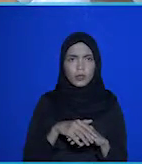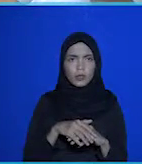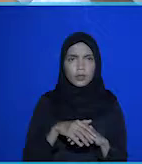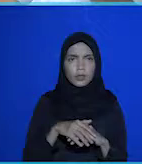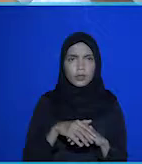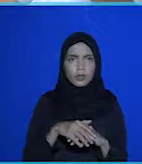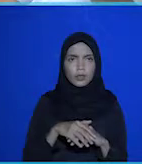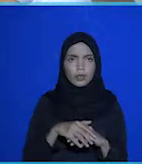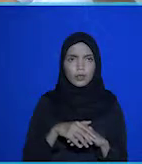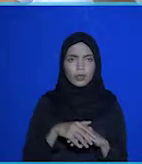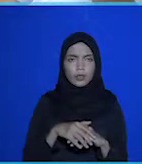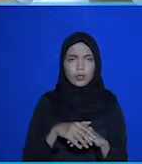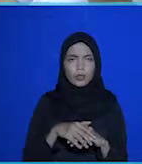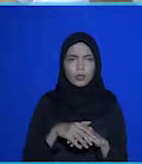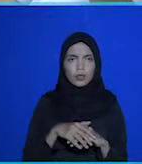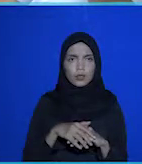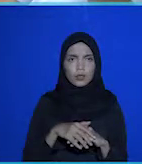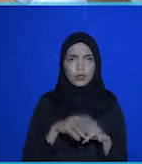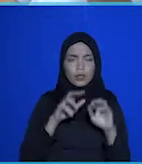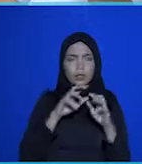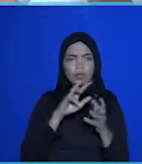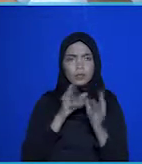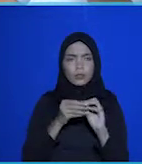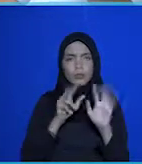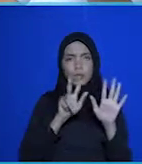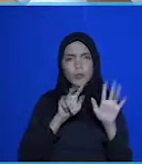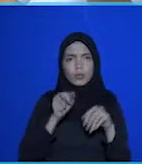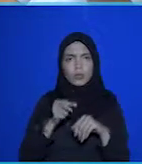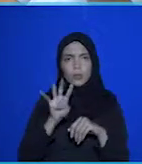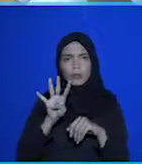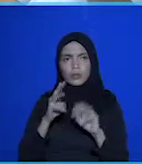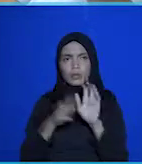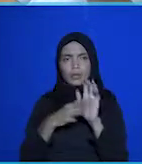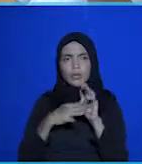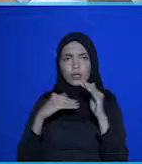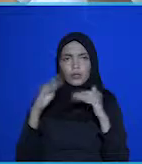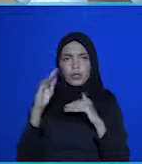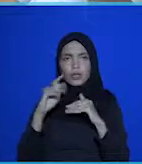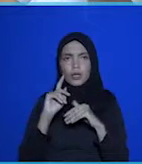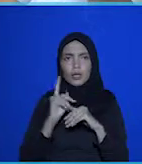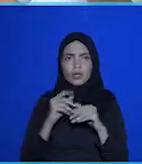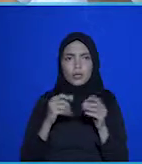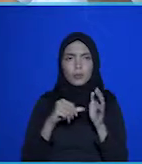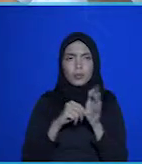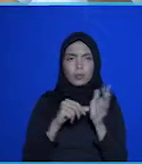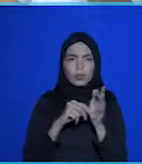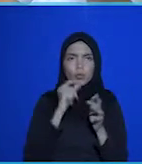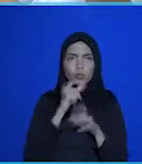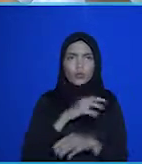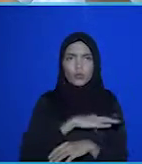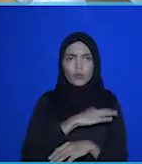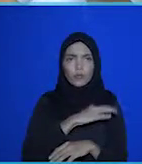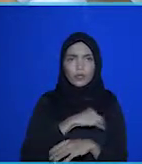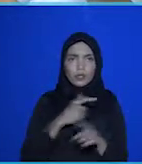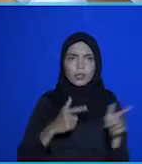ada 8,4 miliar lebih. Kemudian ada santunan duka untuk relawan PMI sebanyak 2